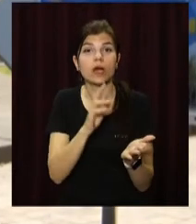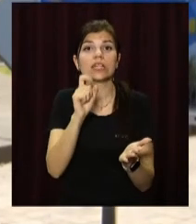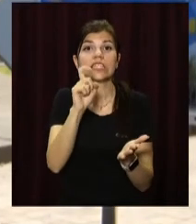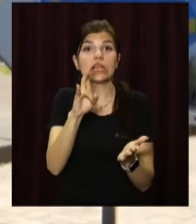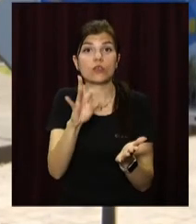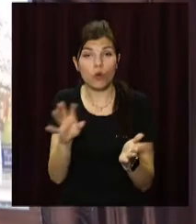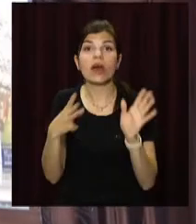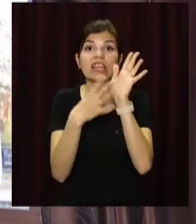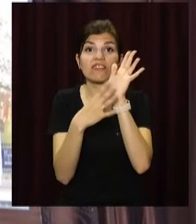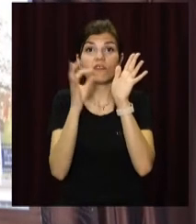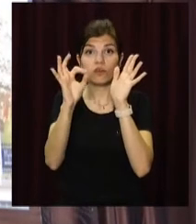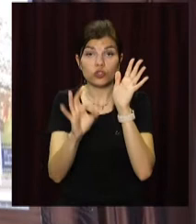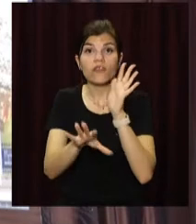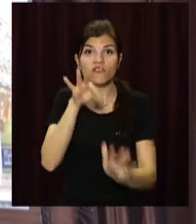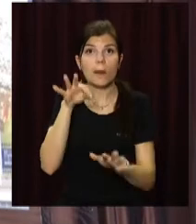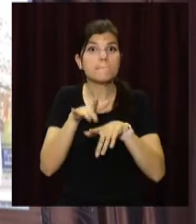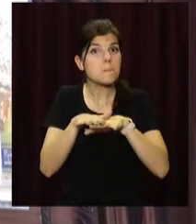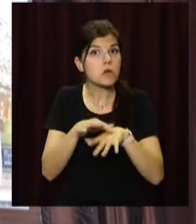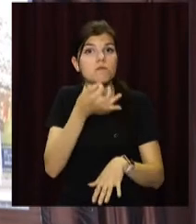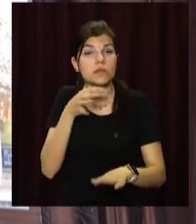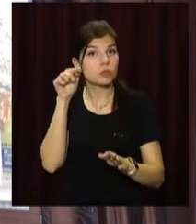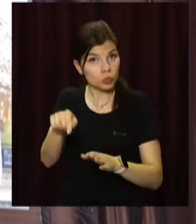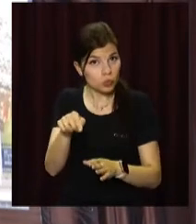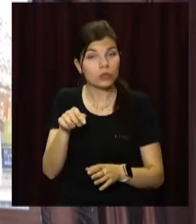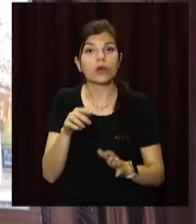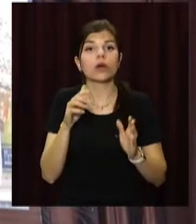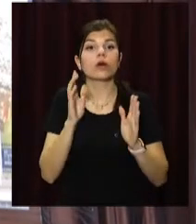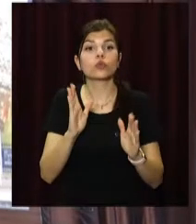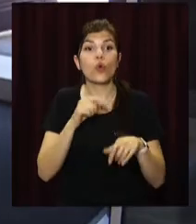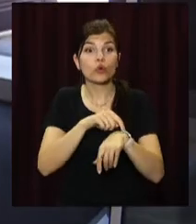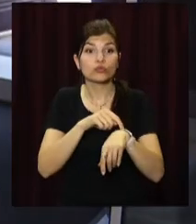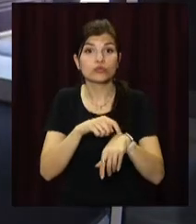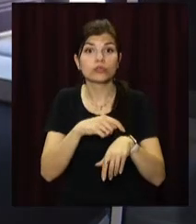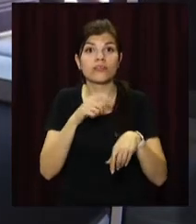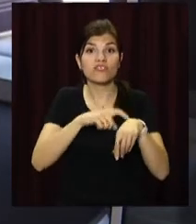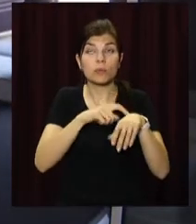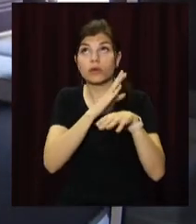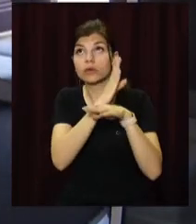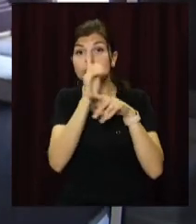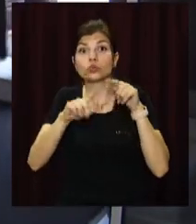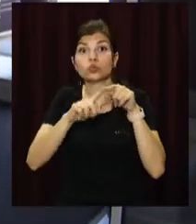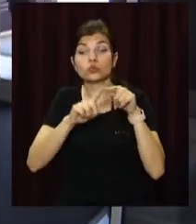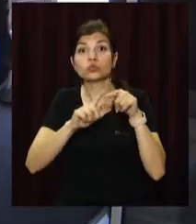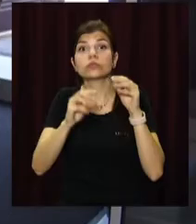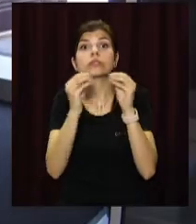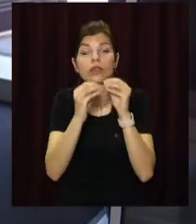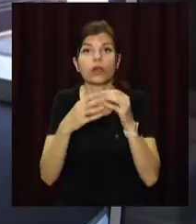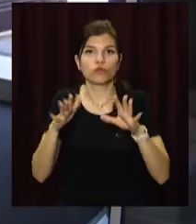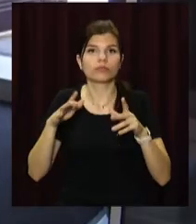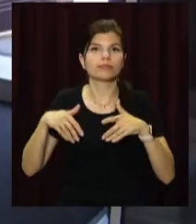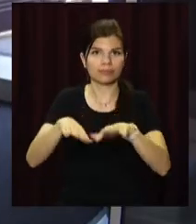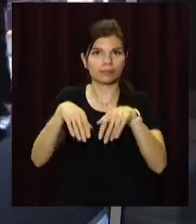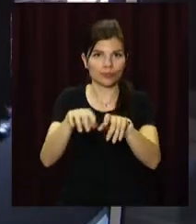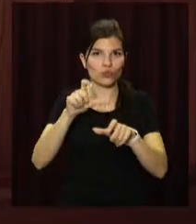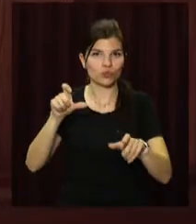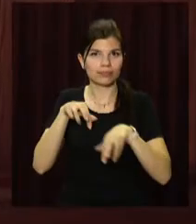ЗНО, 90% обрали математику. Тільки на годинник показав чверть на 10-ту, учасників почали запускати до